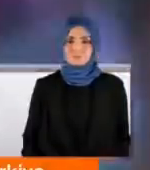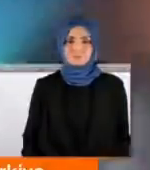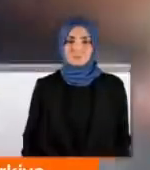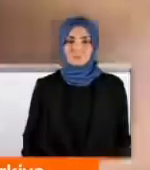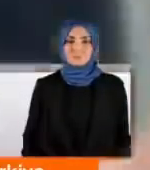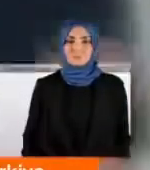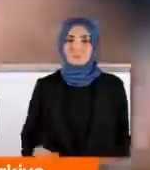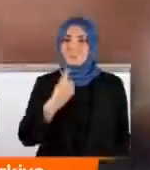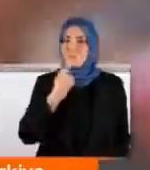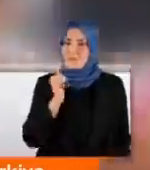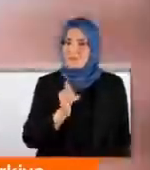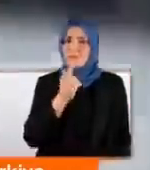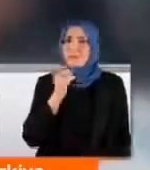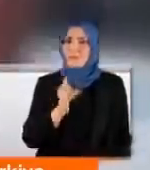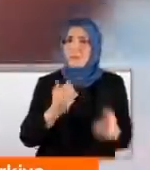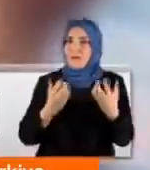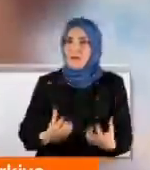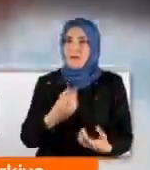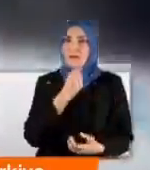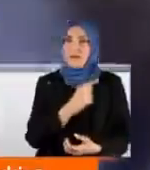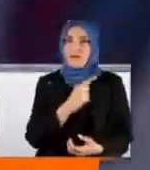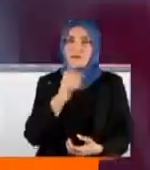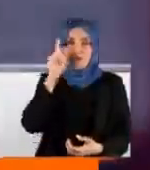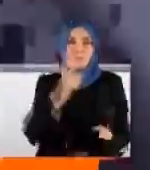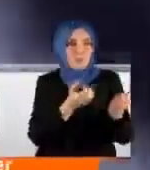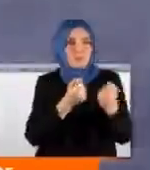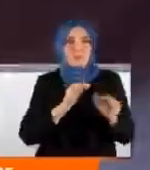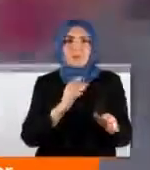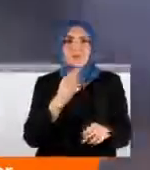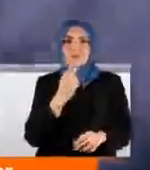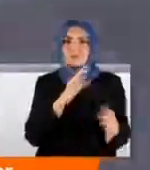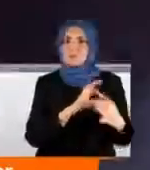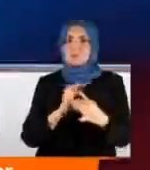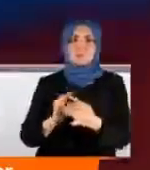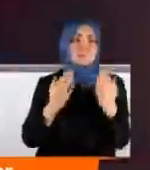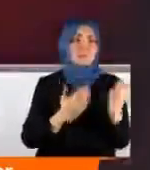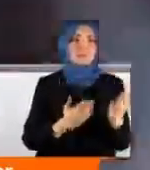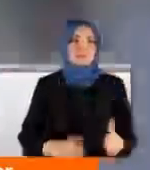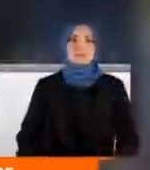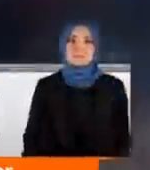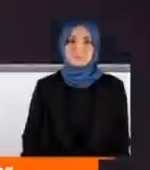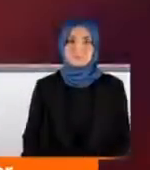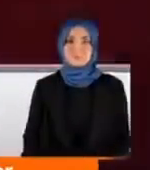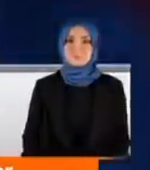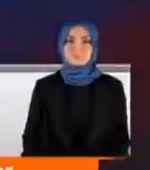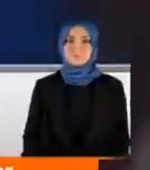Ağza alınmayacak hakaretler, akıl almaz ithamlar. Siz şu an savaşın. Ben sen...